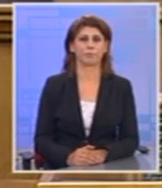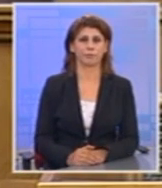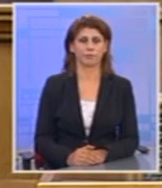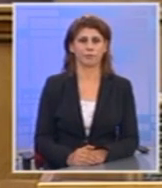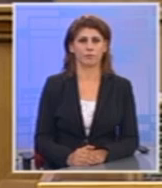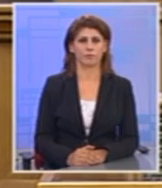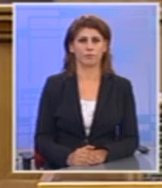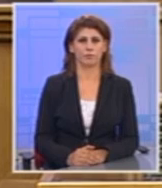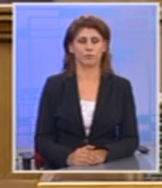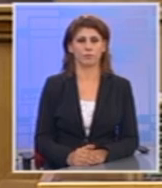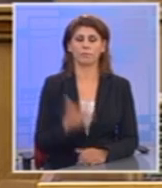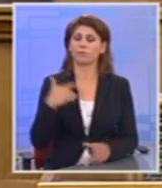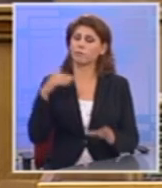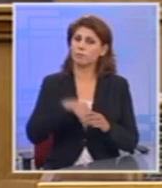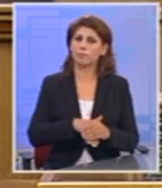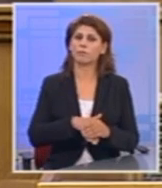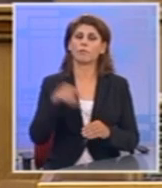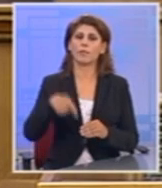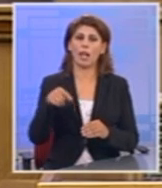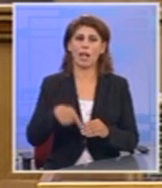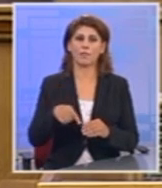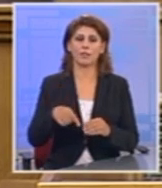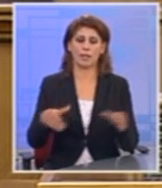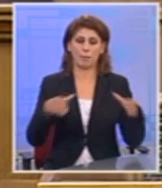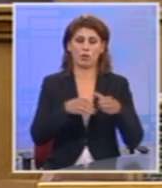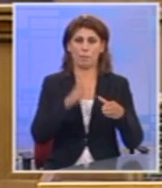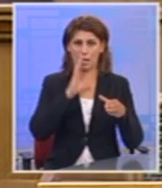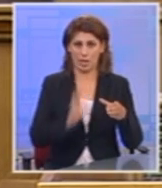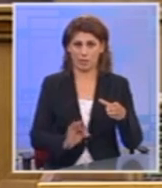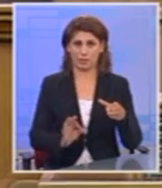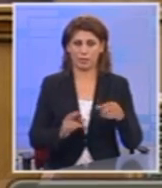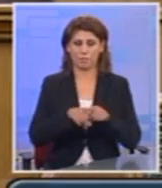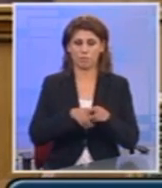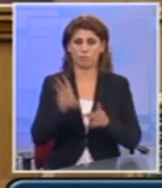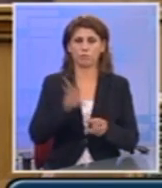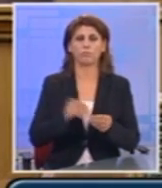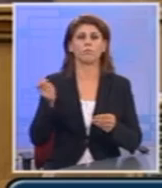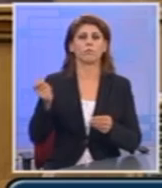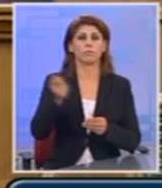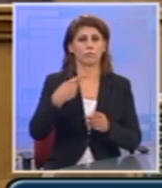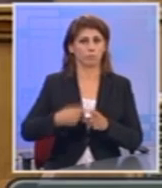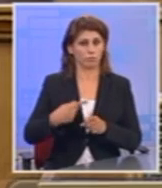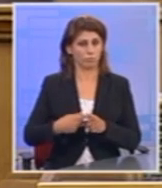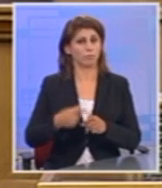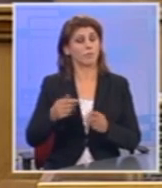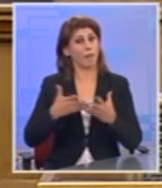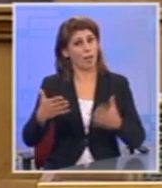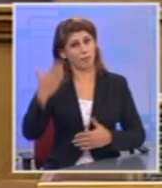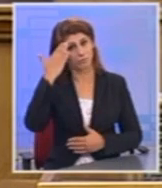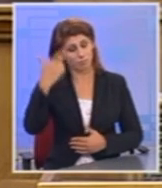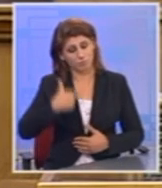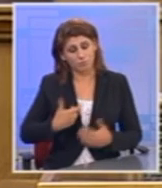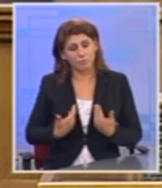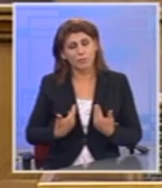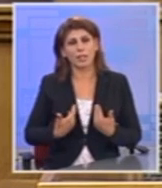εδώ και συμμετέχω σε αυτήν την επιτροπή αλήθειας για το χρέος στην ελλάδα είναι και μεγάλη τιμή που